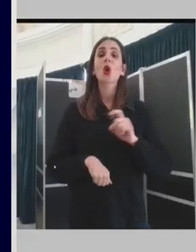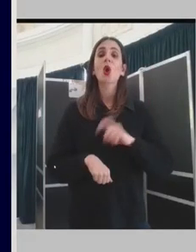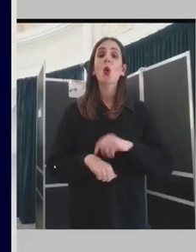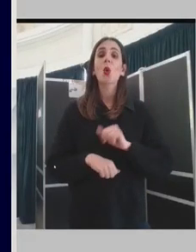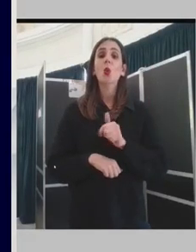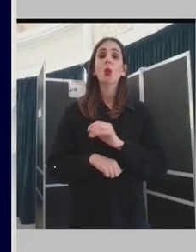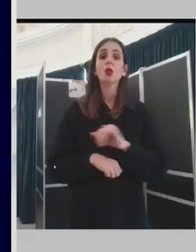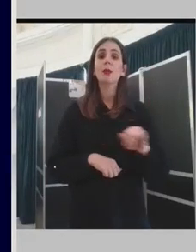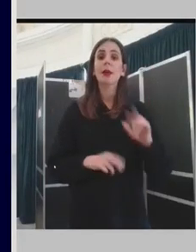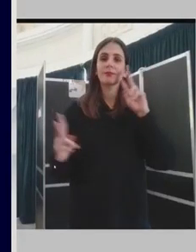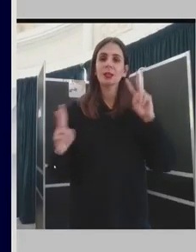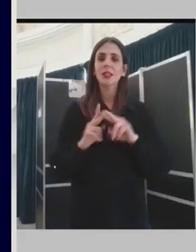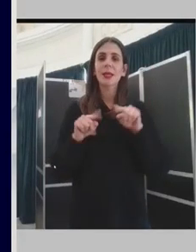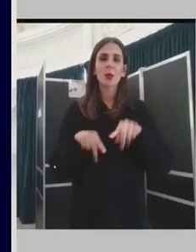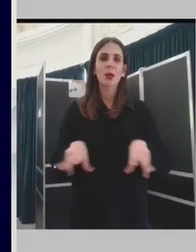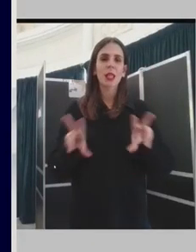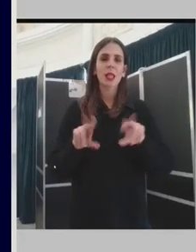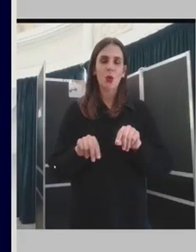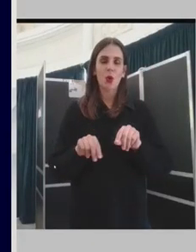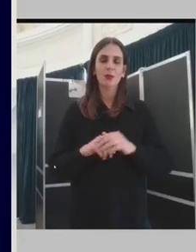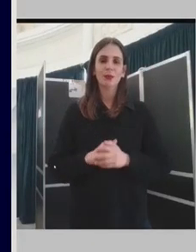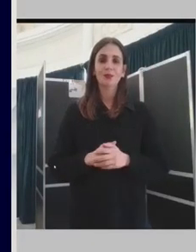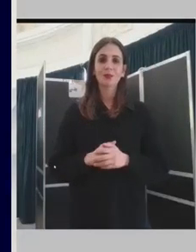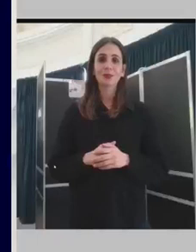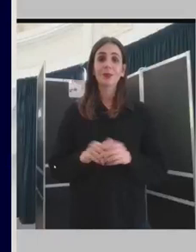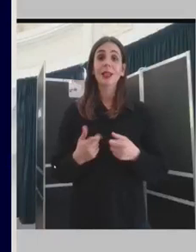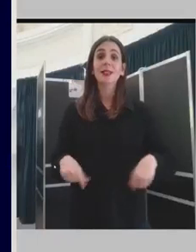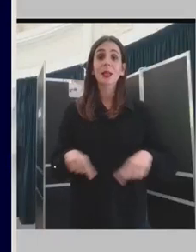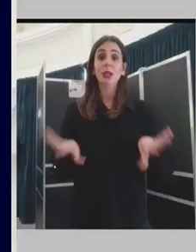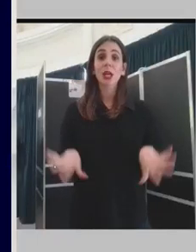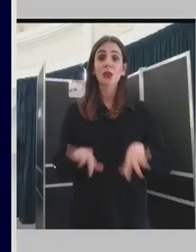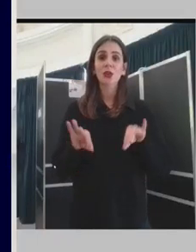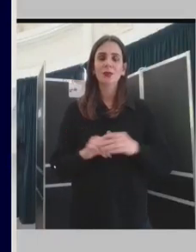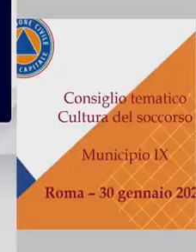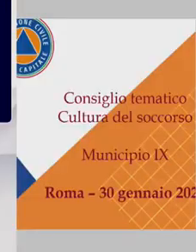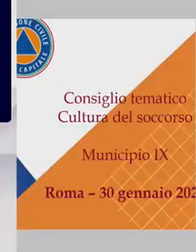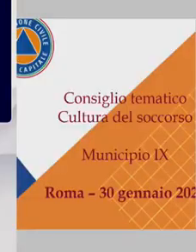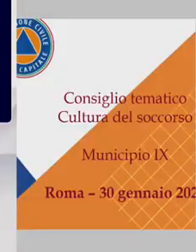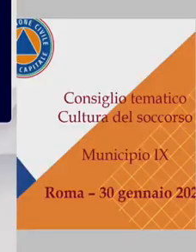qui alle 11:30. La seduta è sospesa. Grazie.